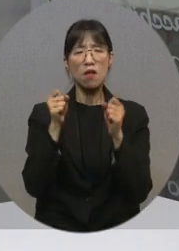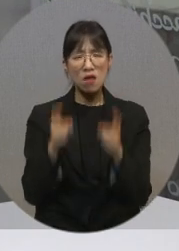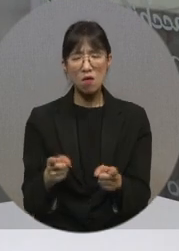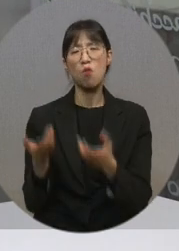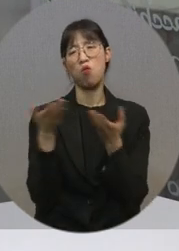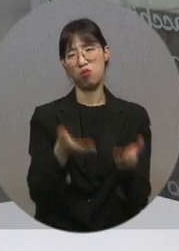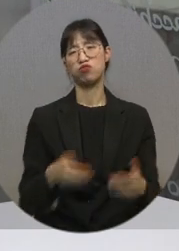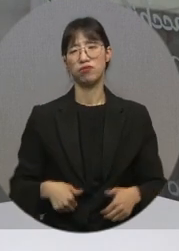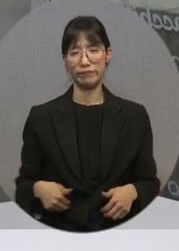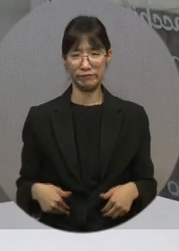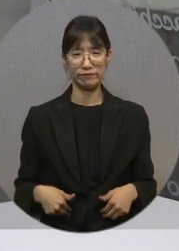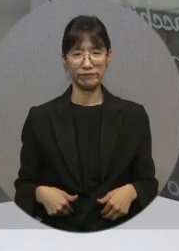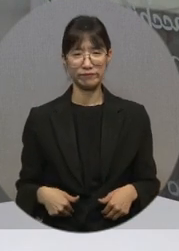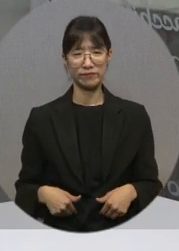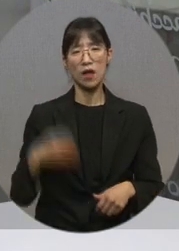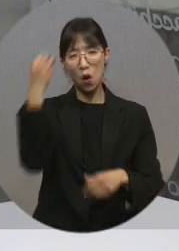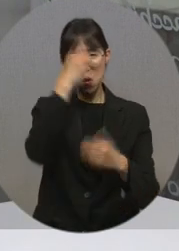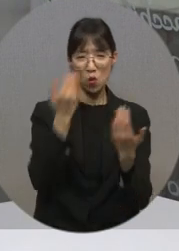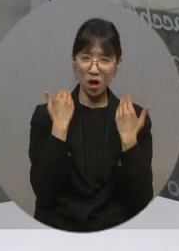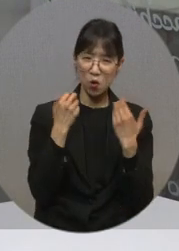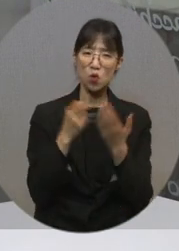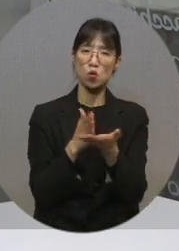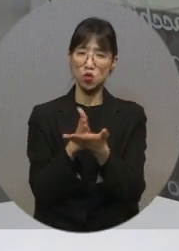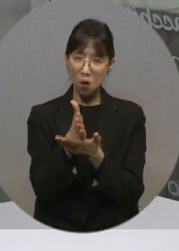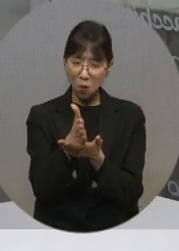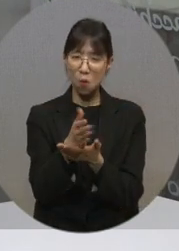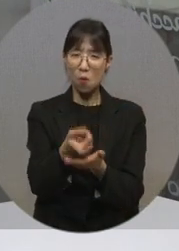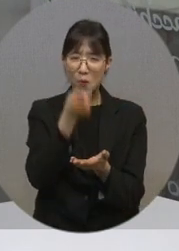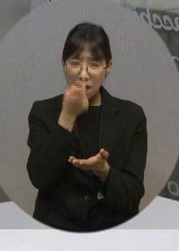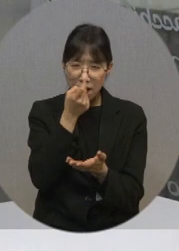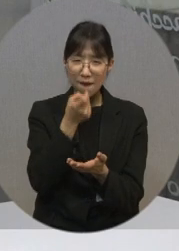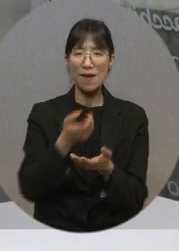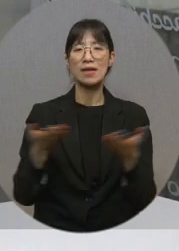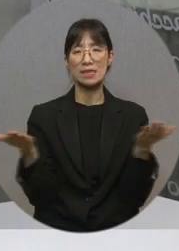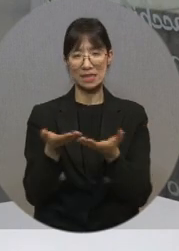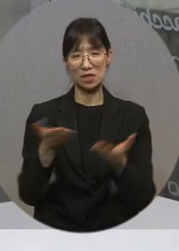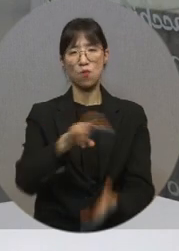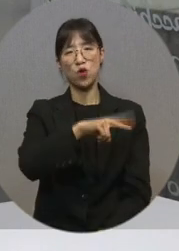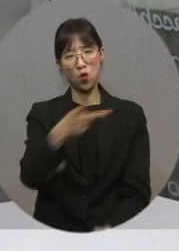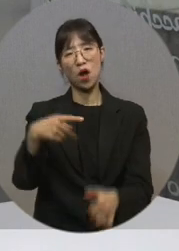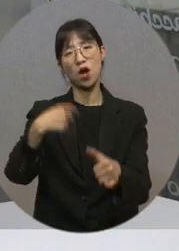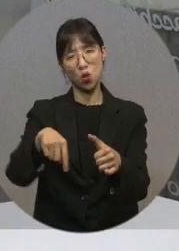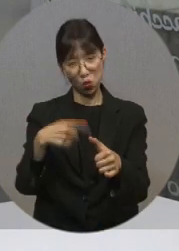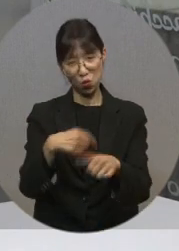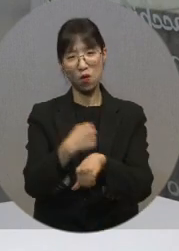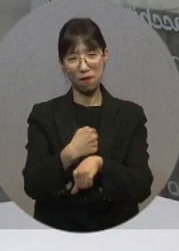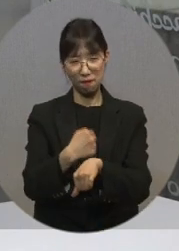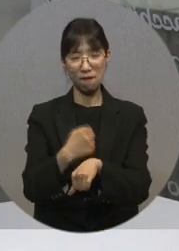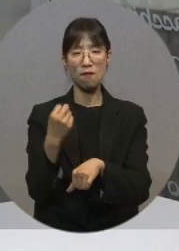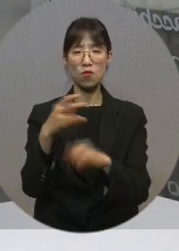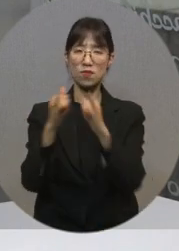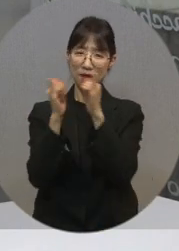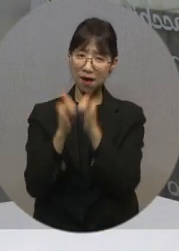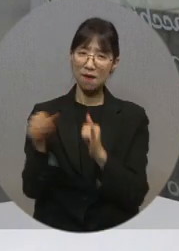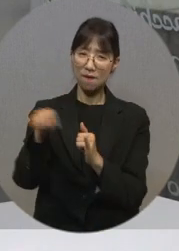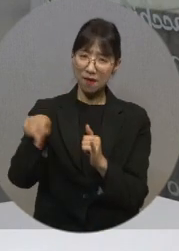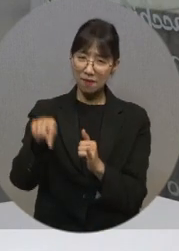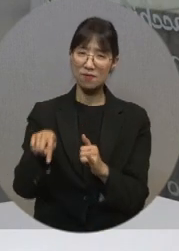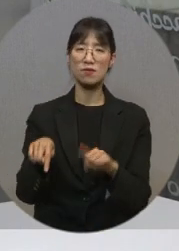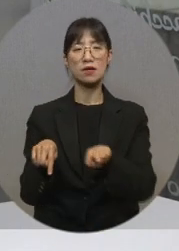기회가 주어져야겠죠. 고등학교에서 아니면 전공과로 이어지면서 직업 전환 교육들이 좀 이루어지고,